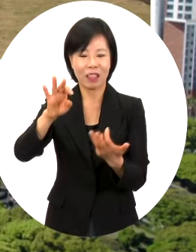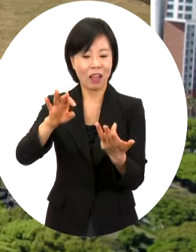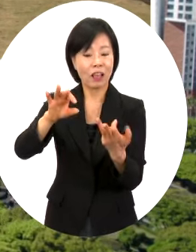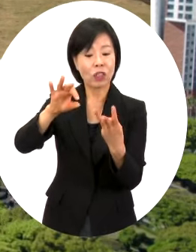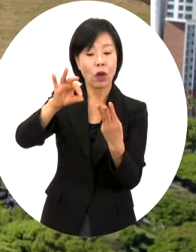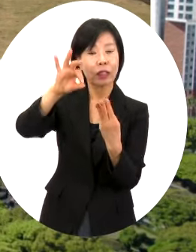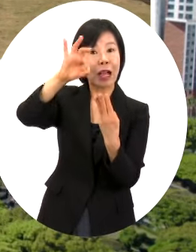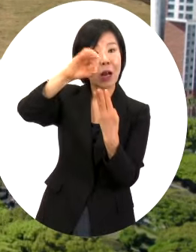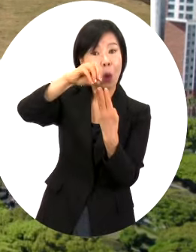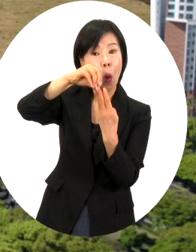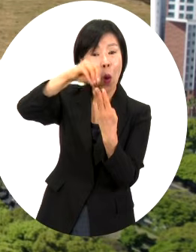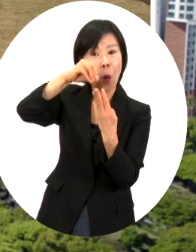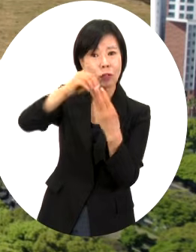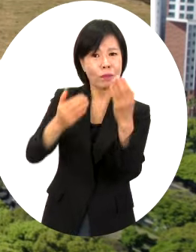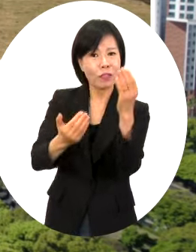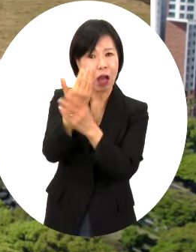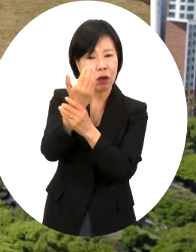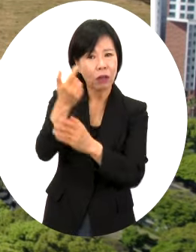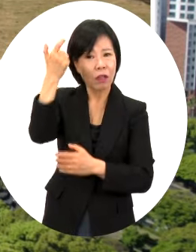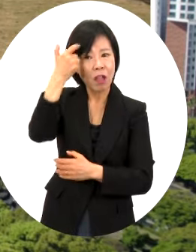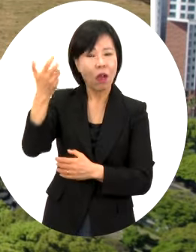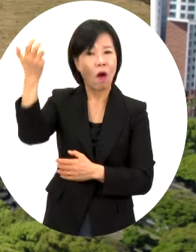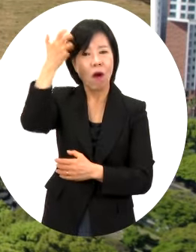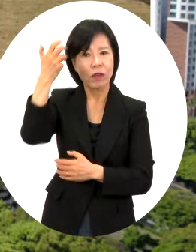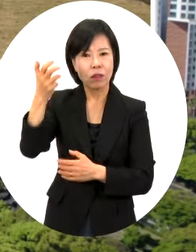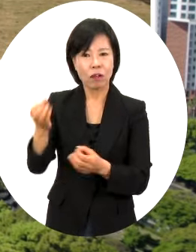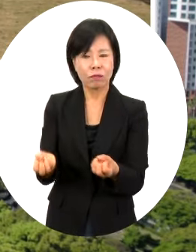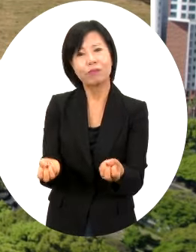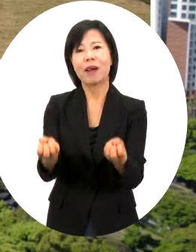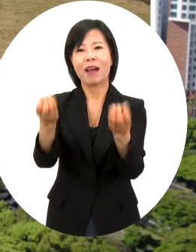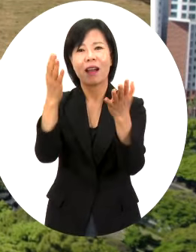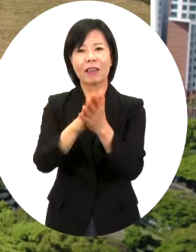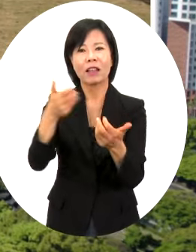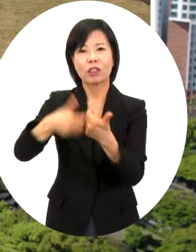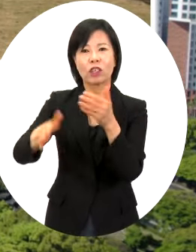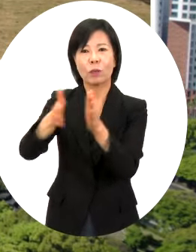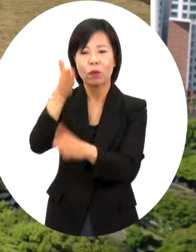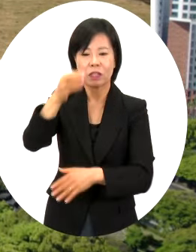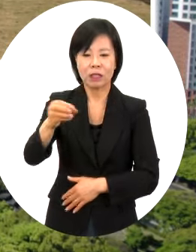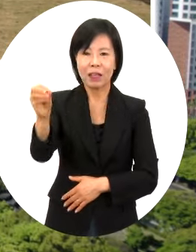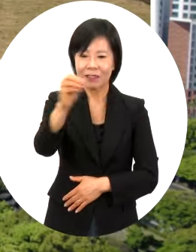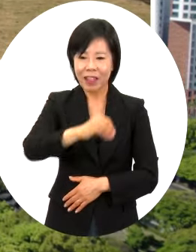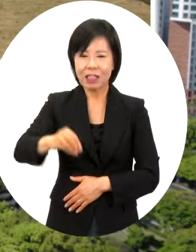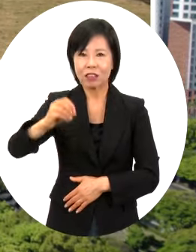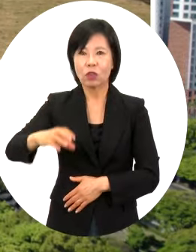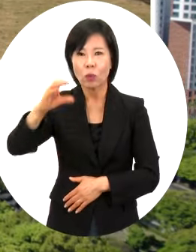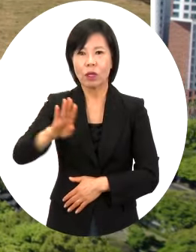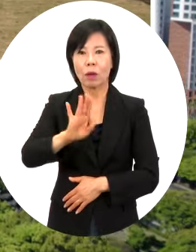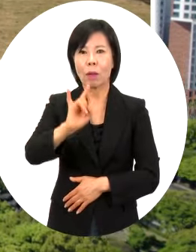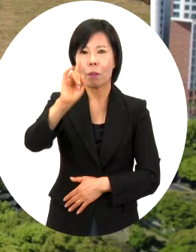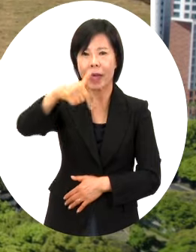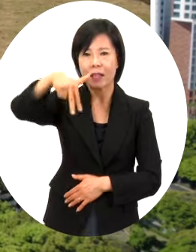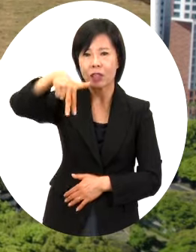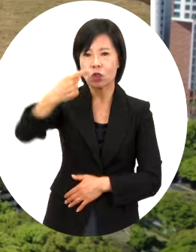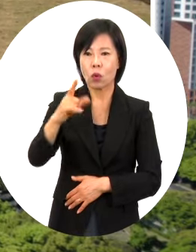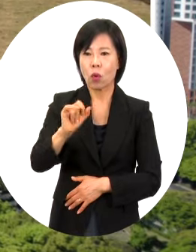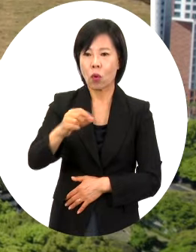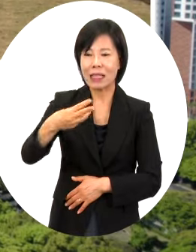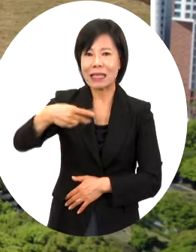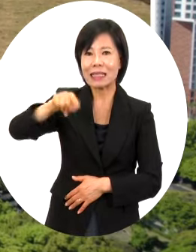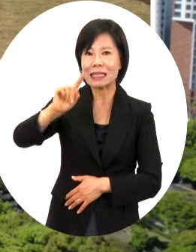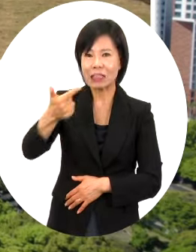제74주기 서달오름 사건 백조일손 및 행불 영령 합동 위령제가 10일 서귀포시 대정읍 백조일손